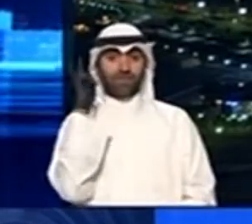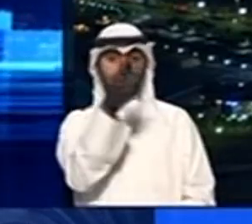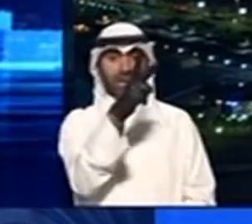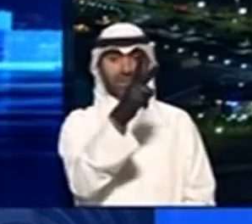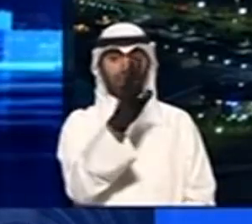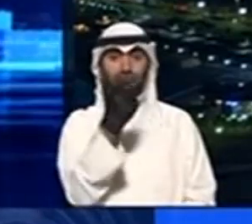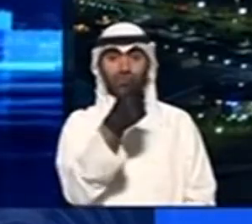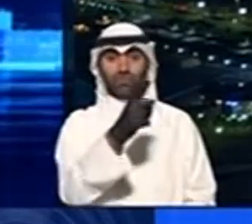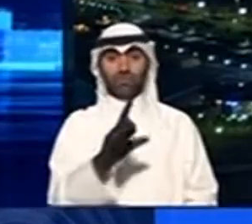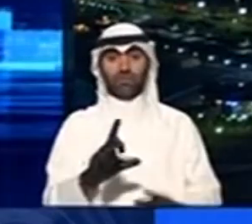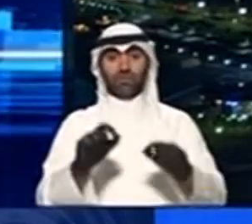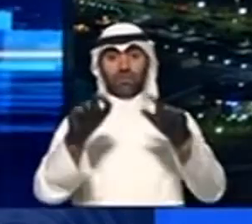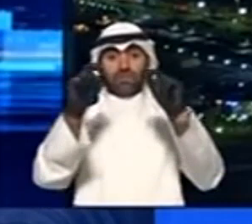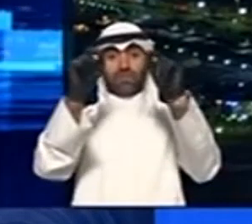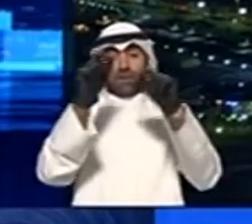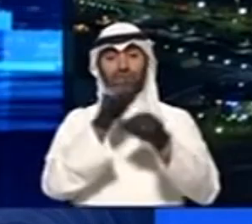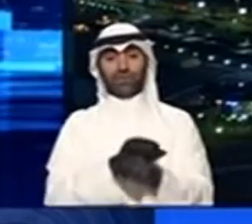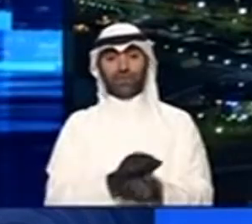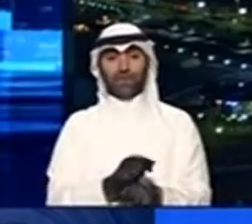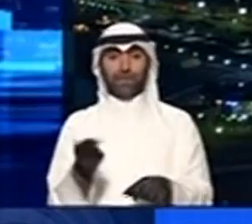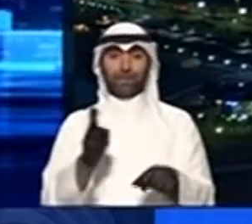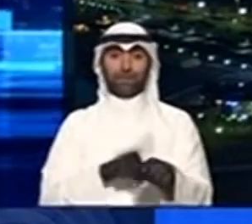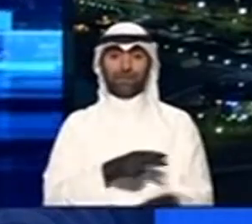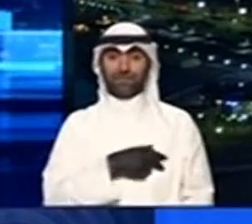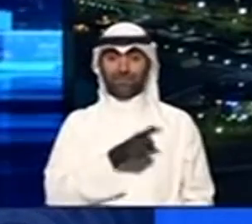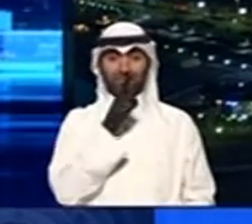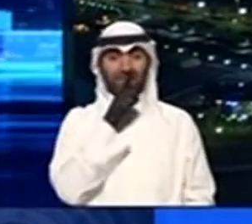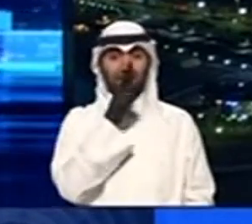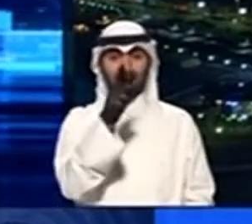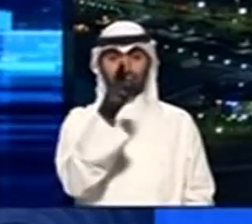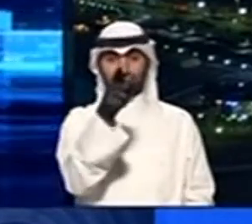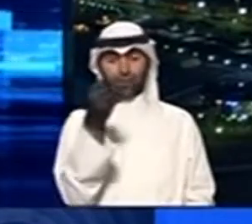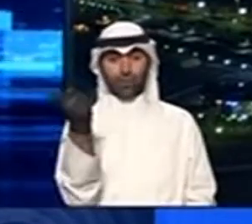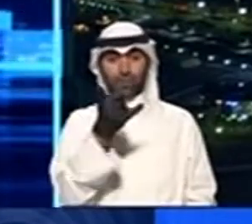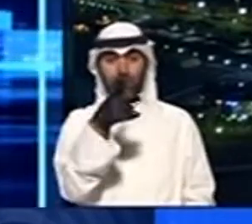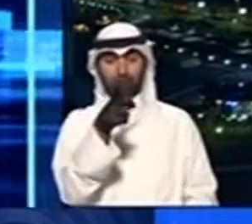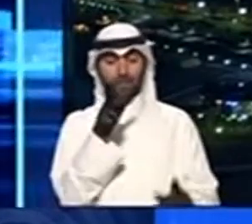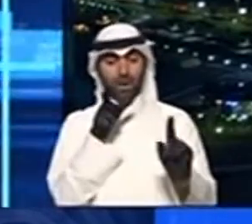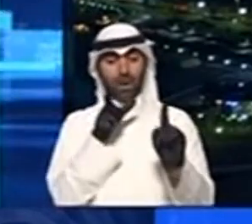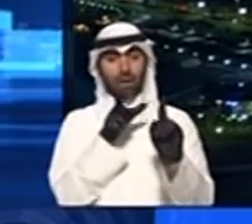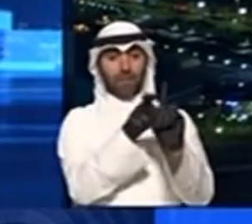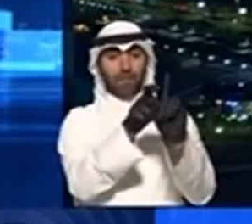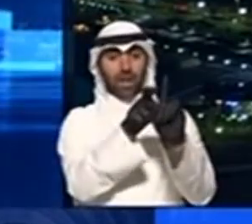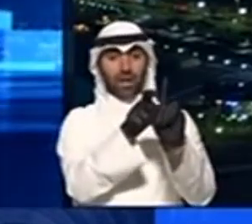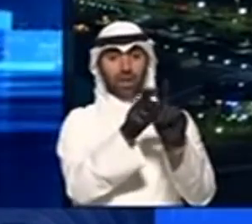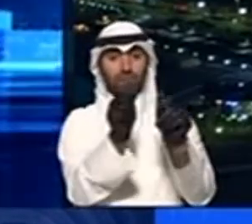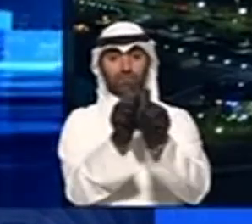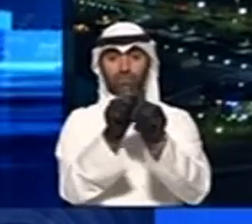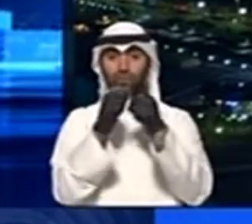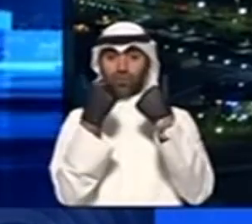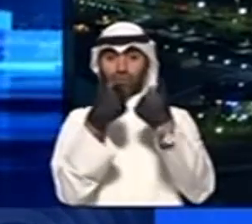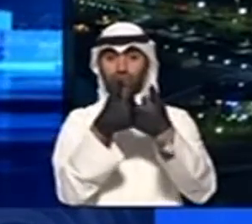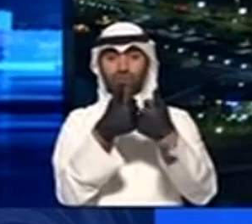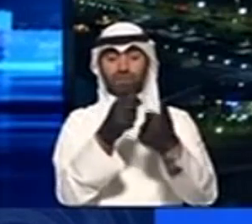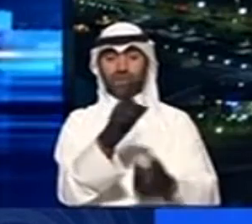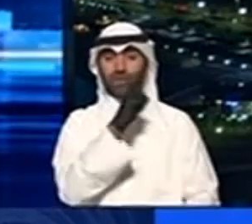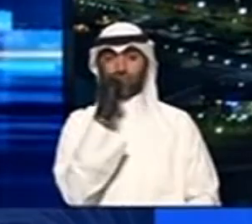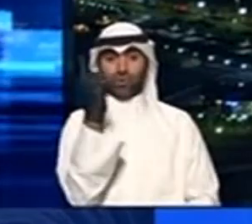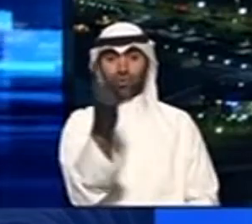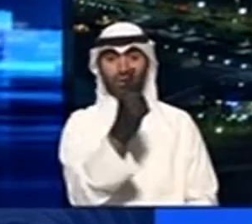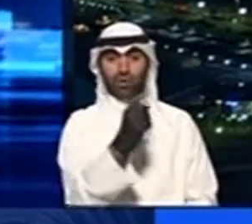إلى سلوك صحي إيجابي لحماية الفرد، الأسرة، المجتمع، ولتحقيق خلال يعني إذا قلنا